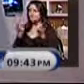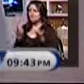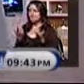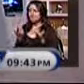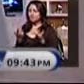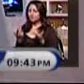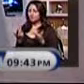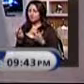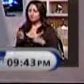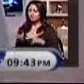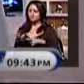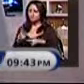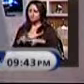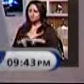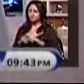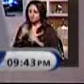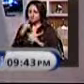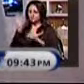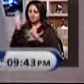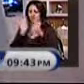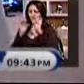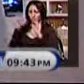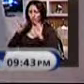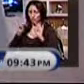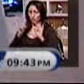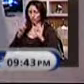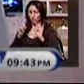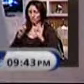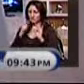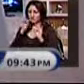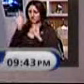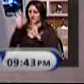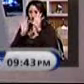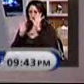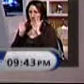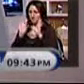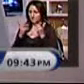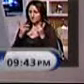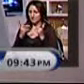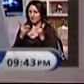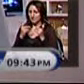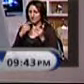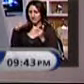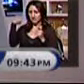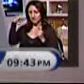عندك يعني بدائل، الان بالتأكيد في يعني في ذهن اديب كبير زي